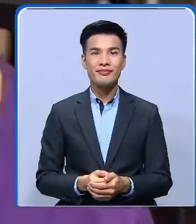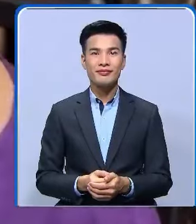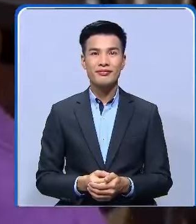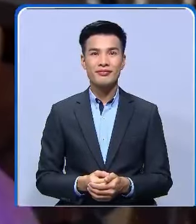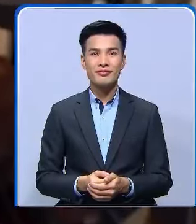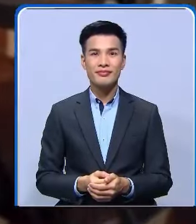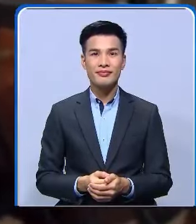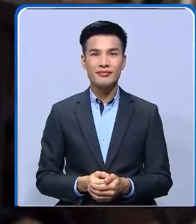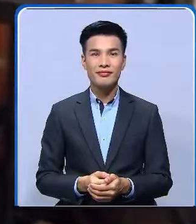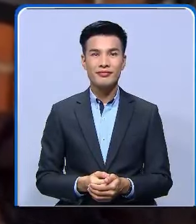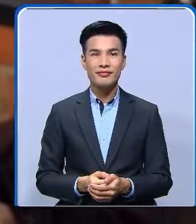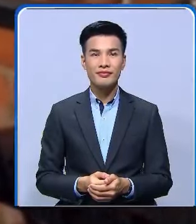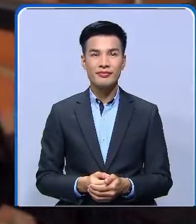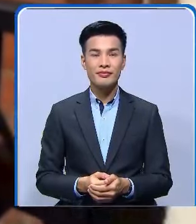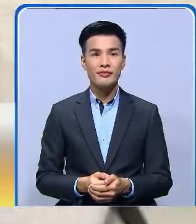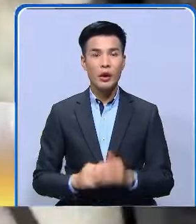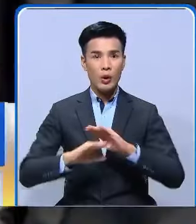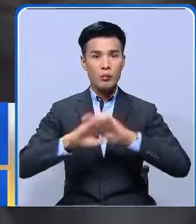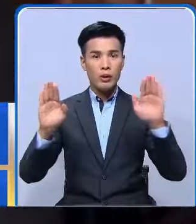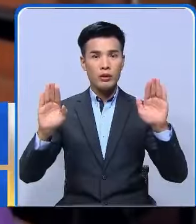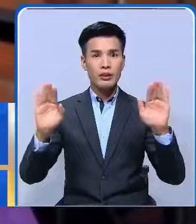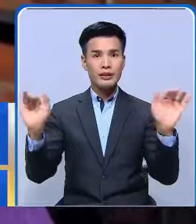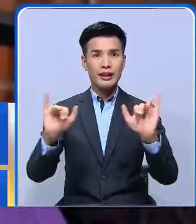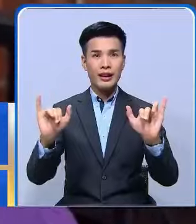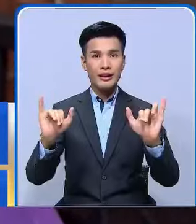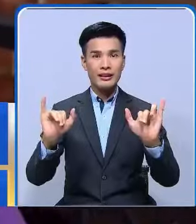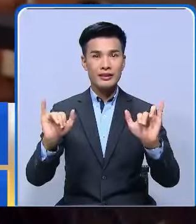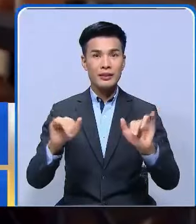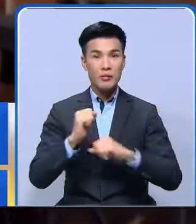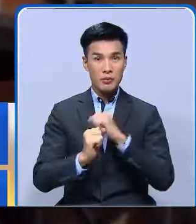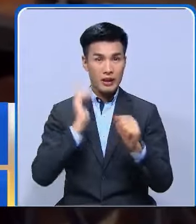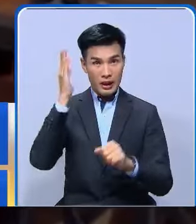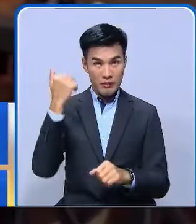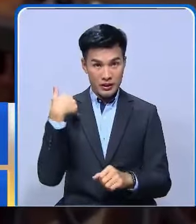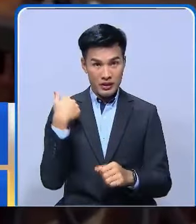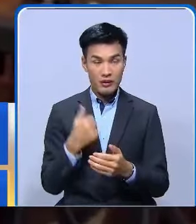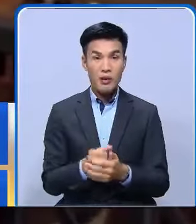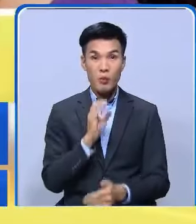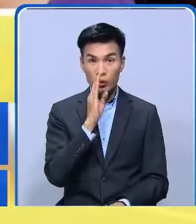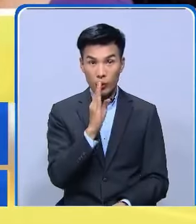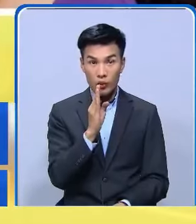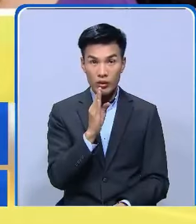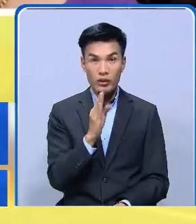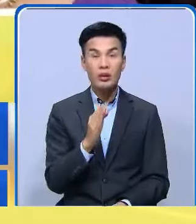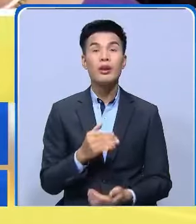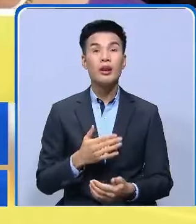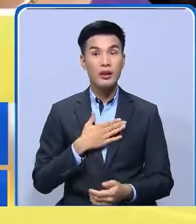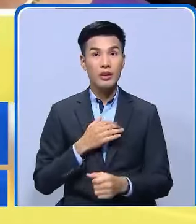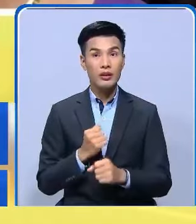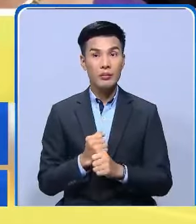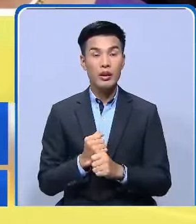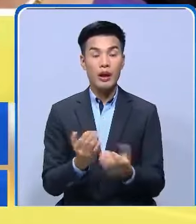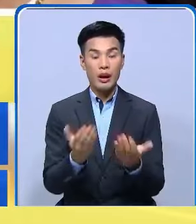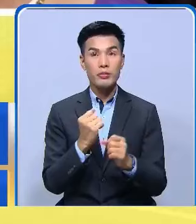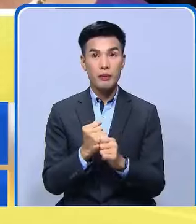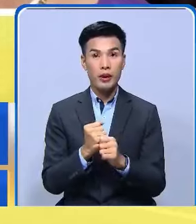ยังไม่เลิกใช่ไหมอ ีกยังไม่เลิก แล้วจะแจกสูตรอะไรไหมมีไหมครับ นี่จะบอกให้นะน้อง ครับ เจ๊ฝอยยังรับงานเมือง